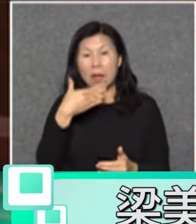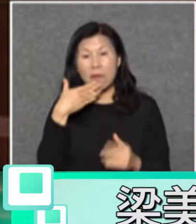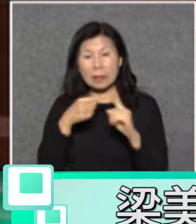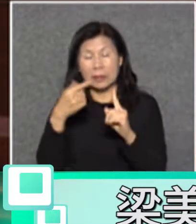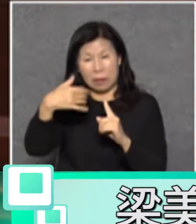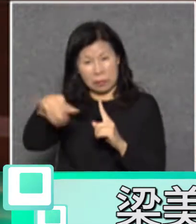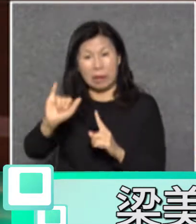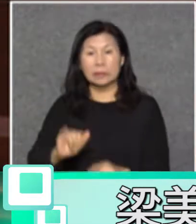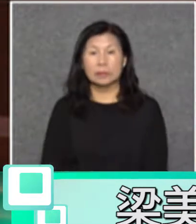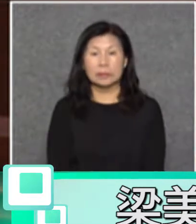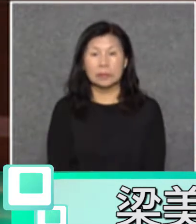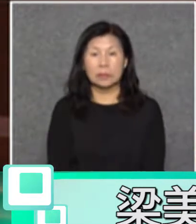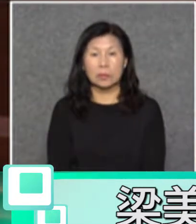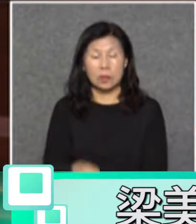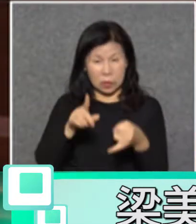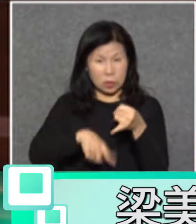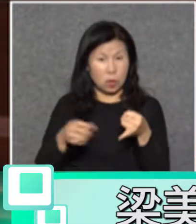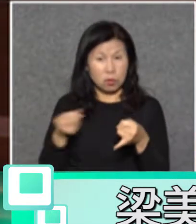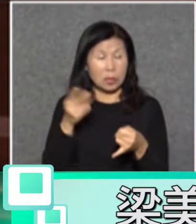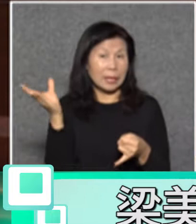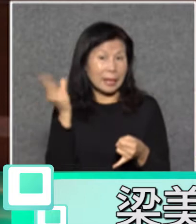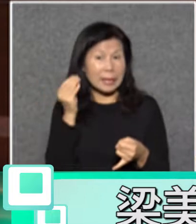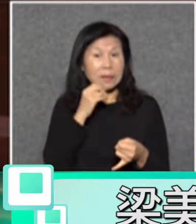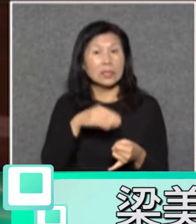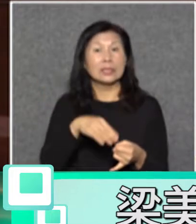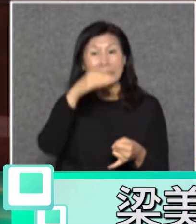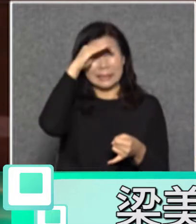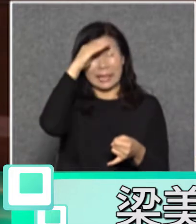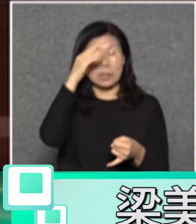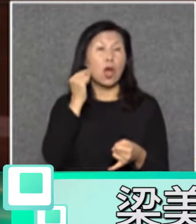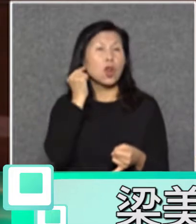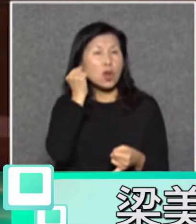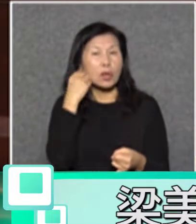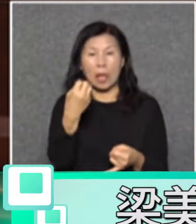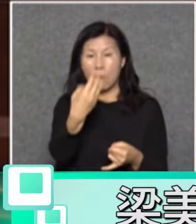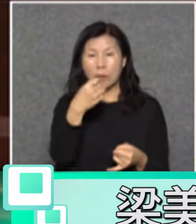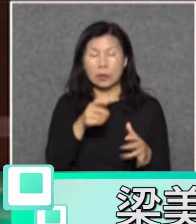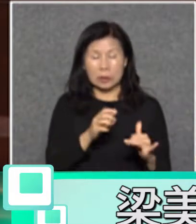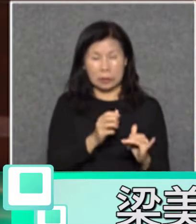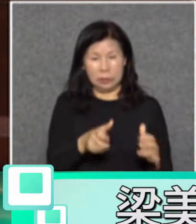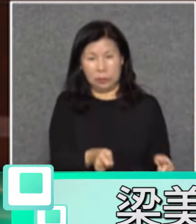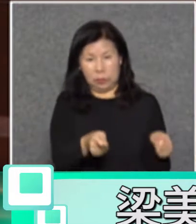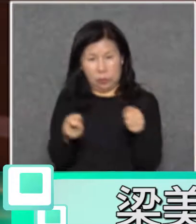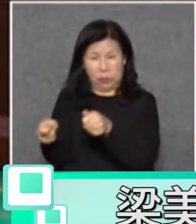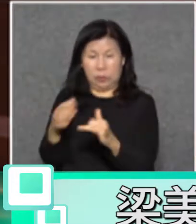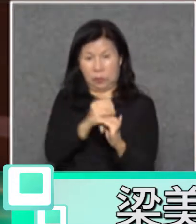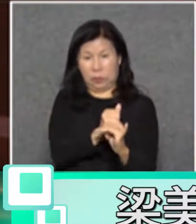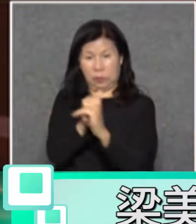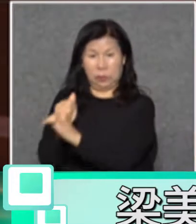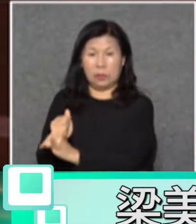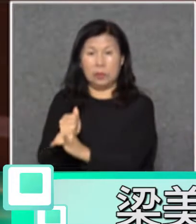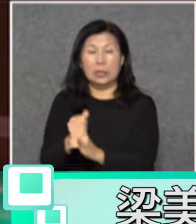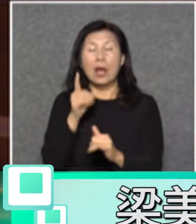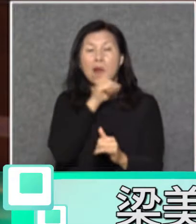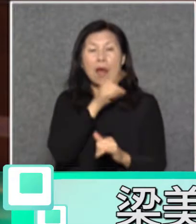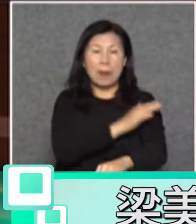去。之後我就聽過一些 Sir 和 Madam， 尤其是 Madam 跟我說，抬完之後呢，他一個禮拜的手其實是還